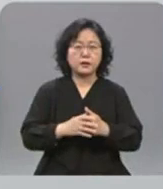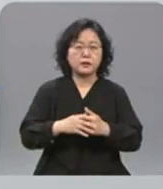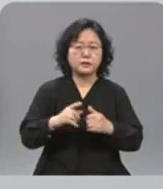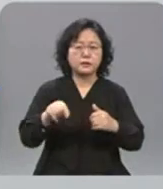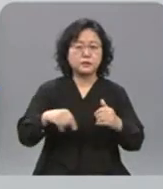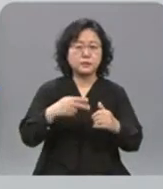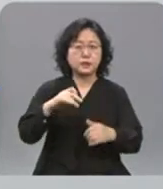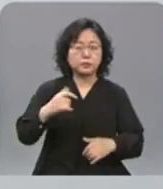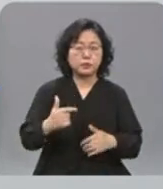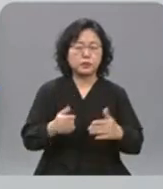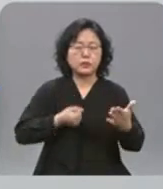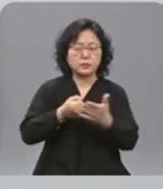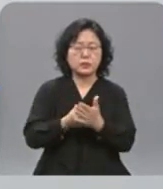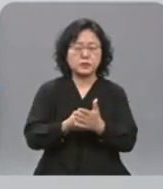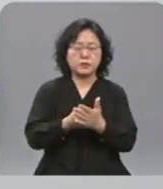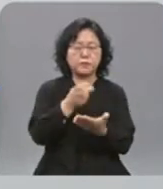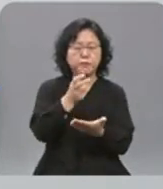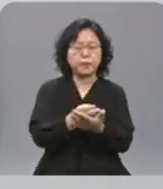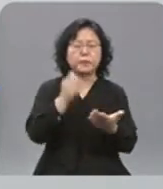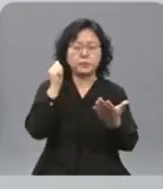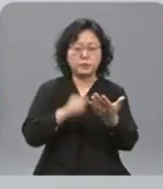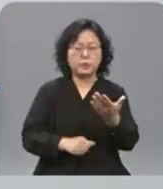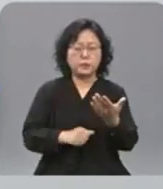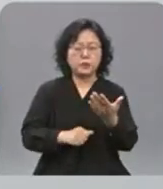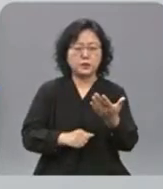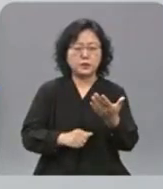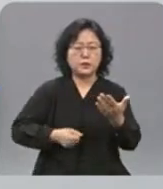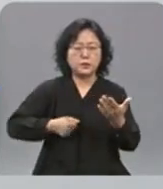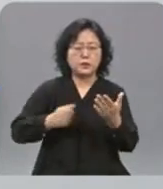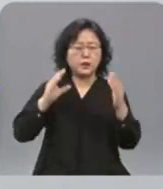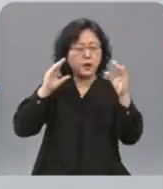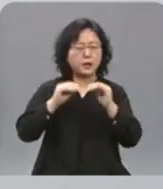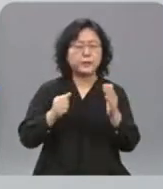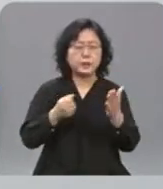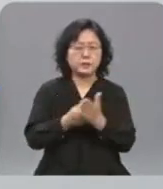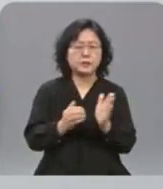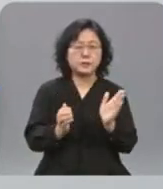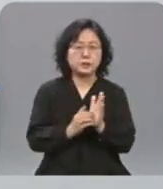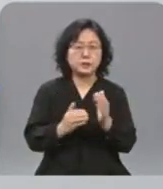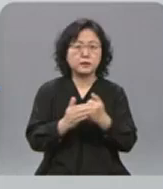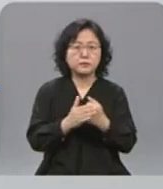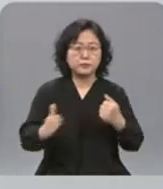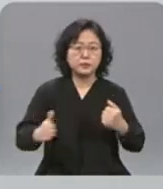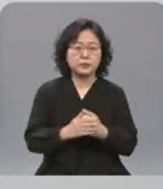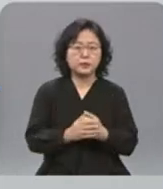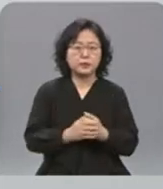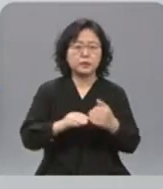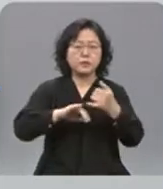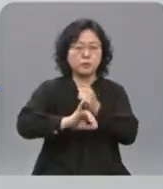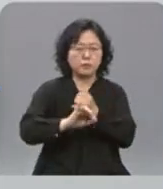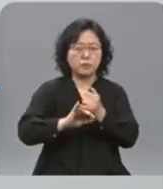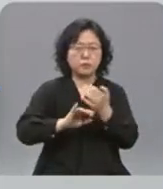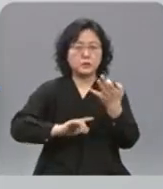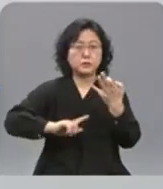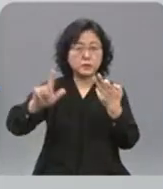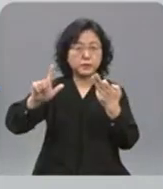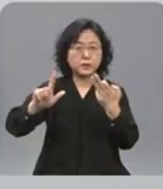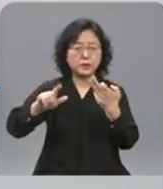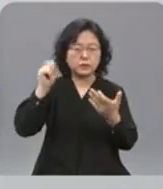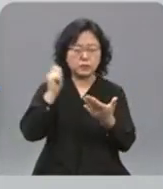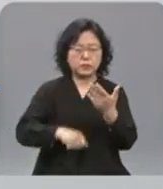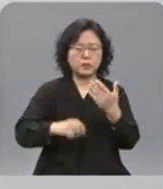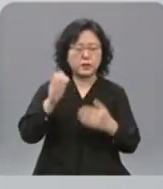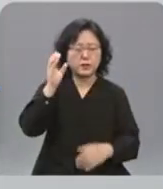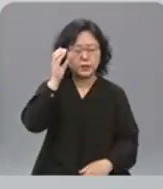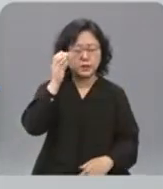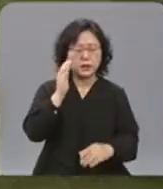해서 함께 이 법을 통과시키기로 결정을 한 것이기 때문에요. 반드시 13일 날 통과될